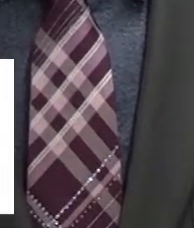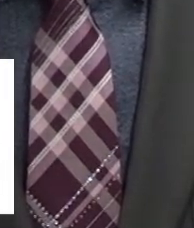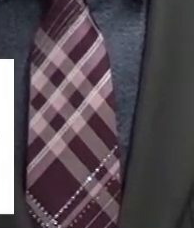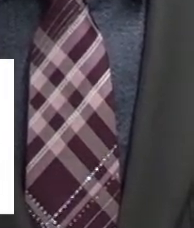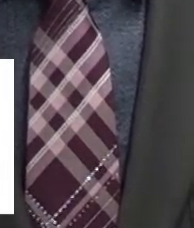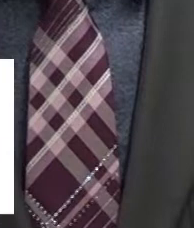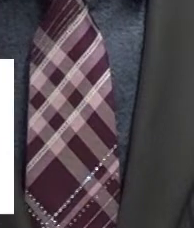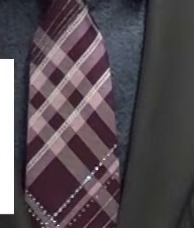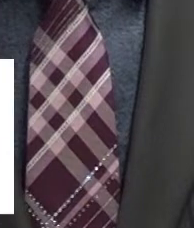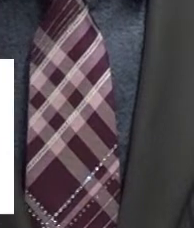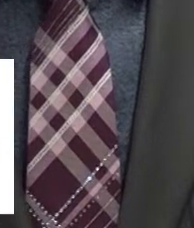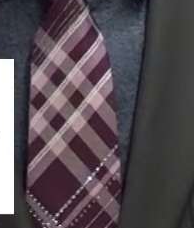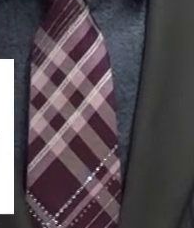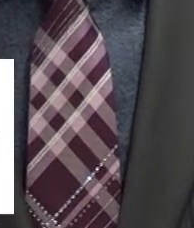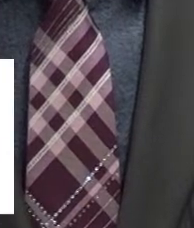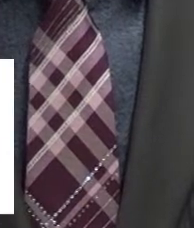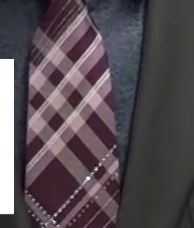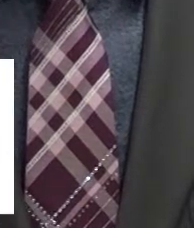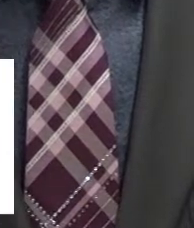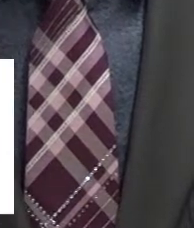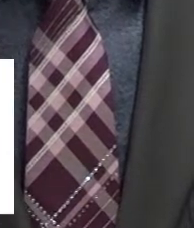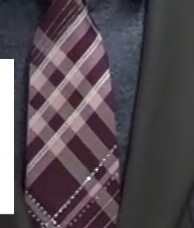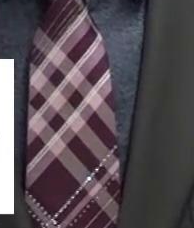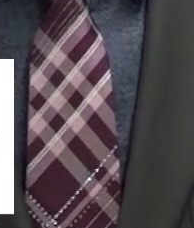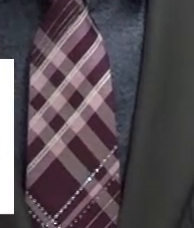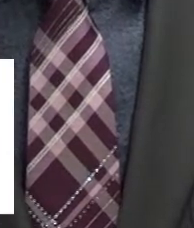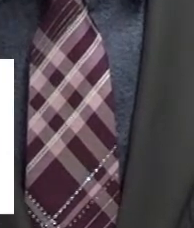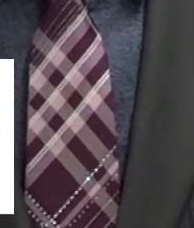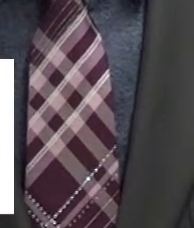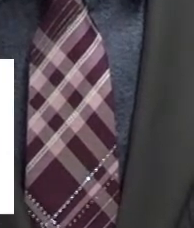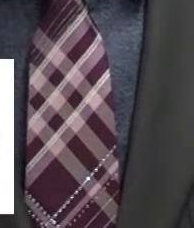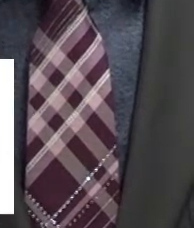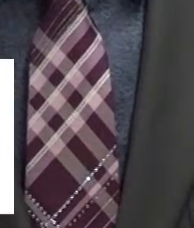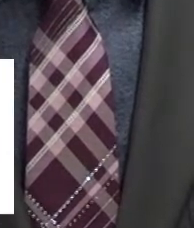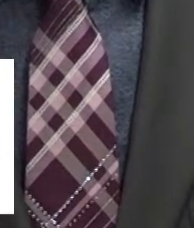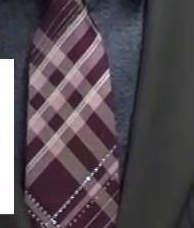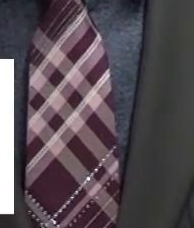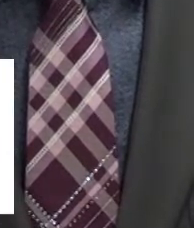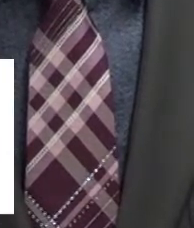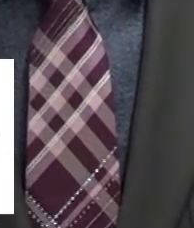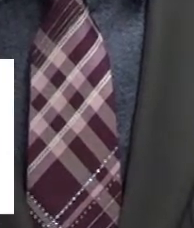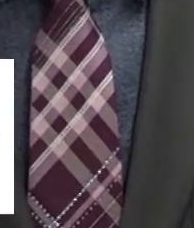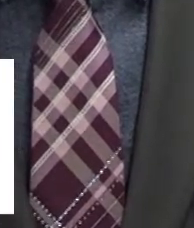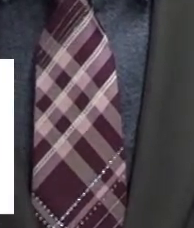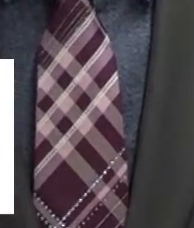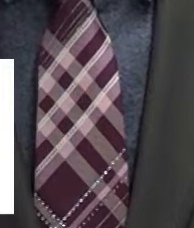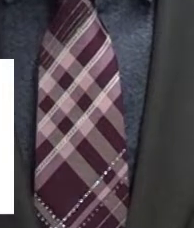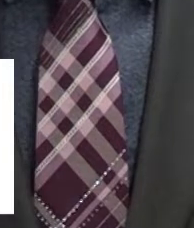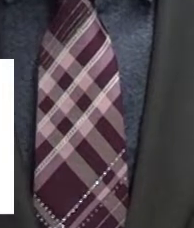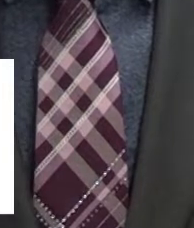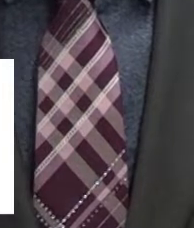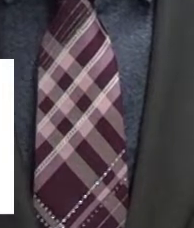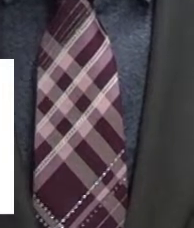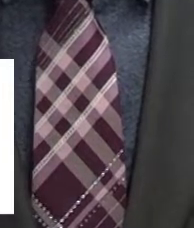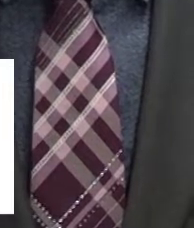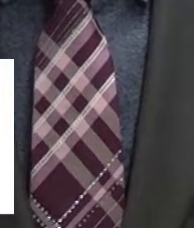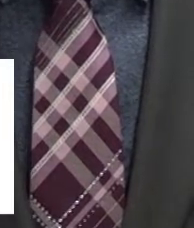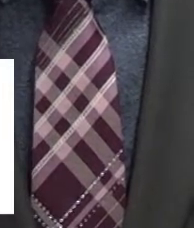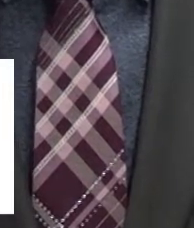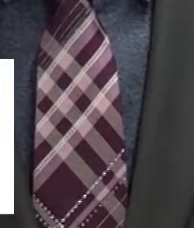BIT 산업단지와 연계하여 개발을 추진하면은 지역균형 발전과 신성장 동력 창출을